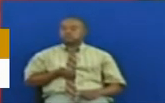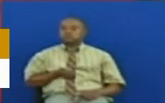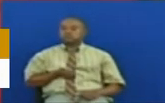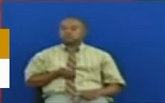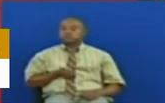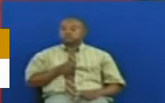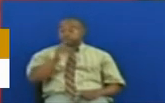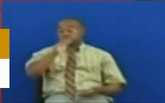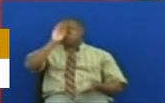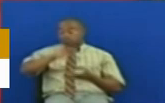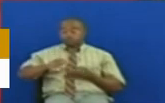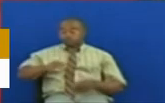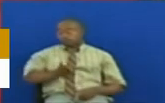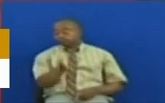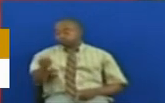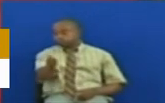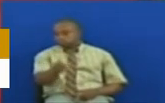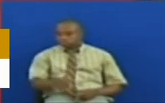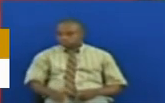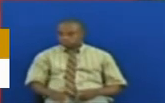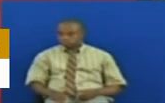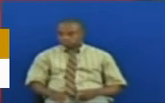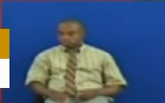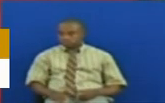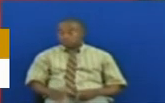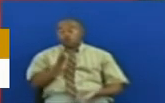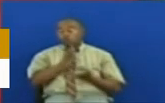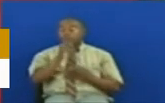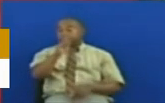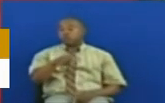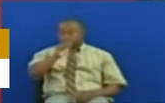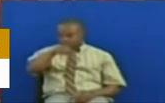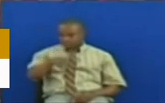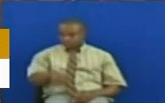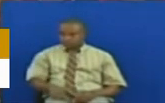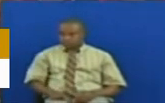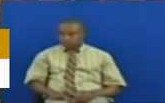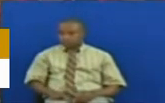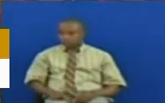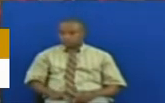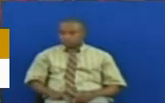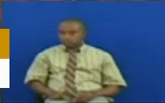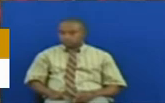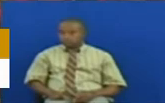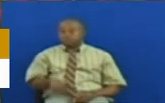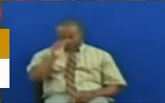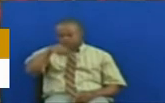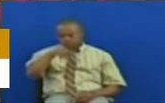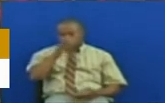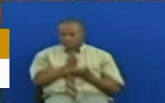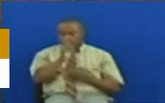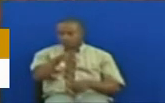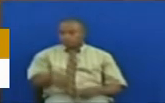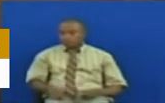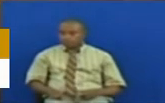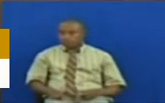tutapunguza urasimu zaidi. Una uhakika hilo Mheshimiwa Rehani? Naam. Una uhakika na hilo unalosema? Ya. Kwa sababu